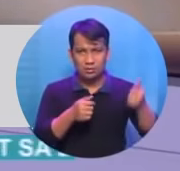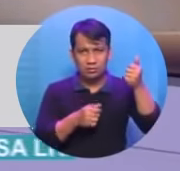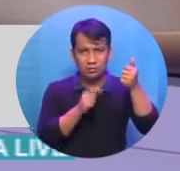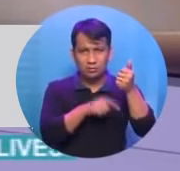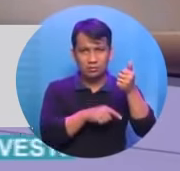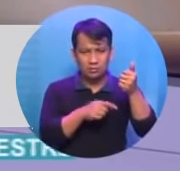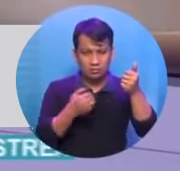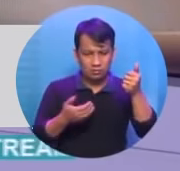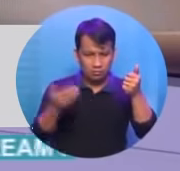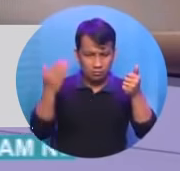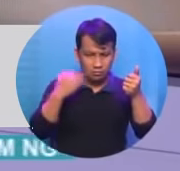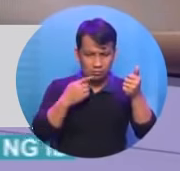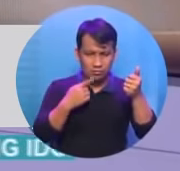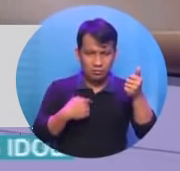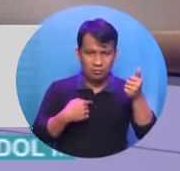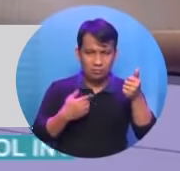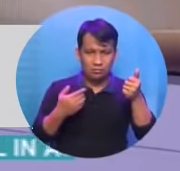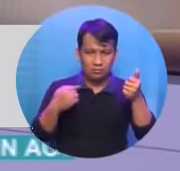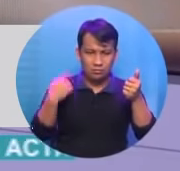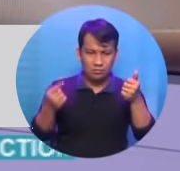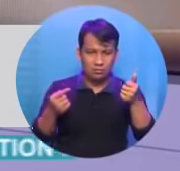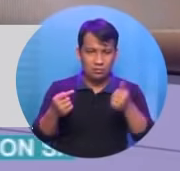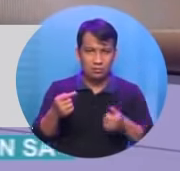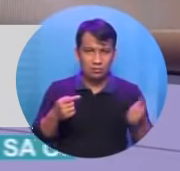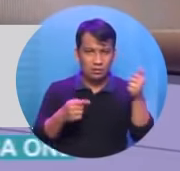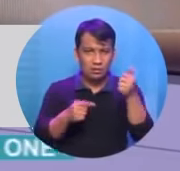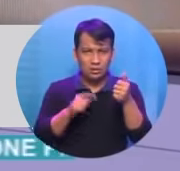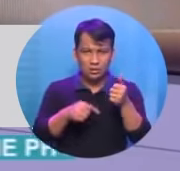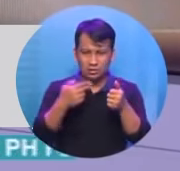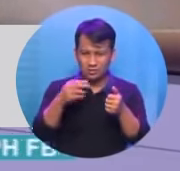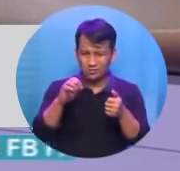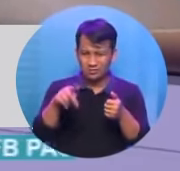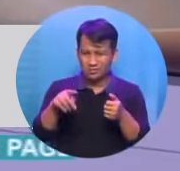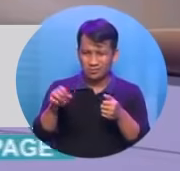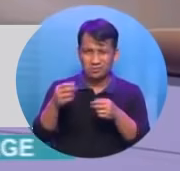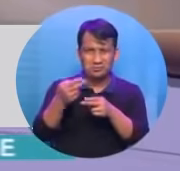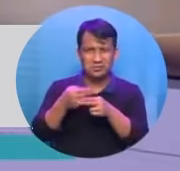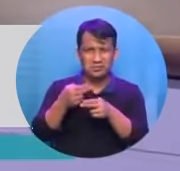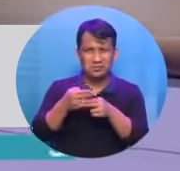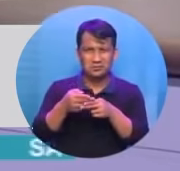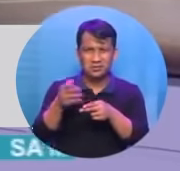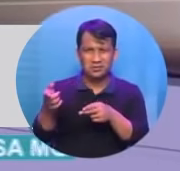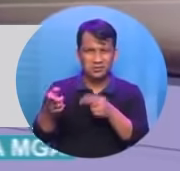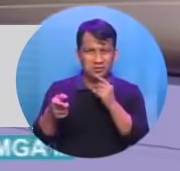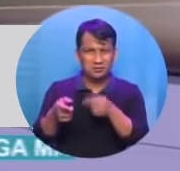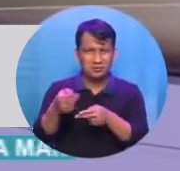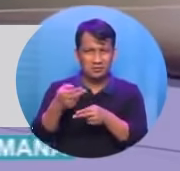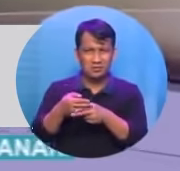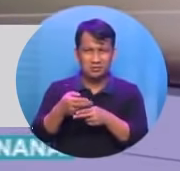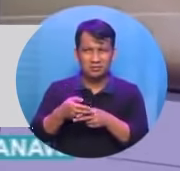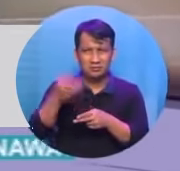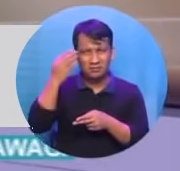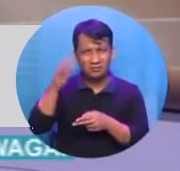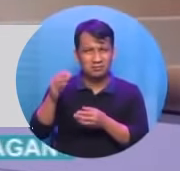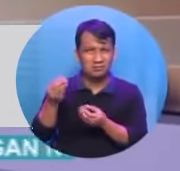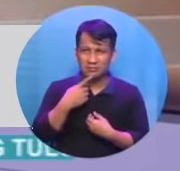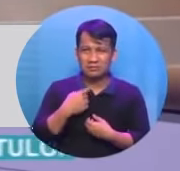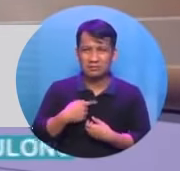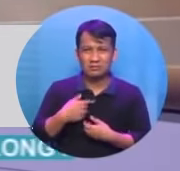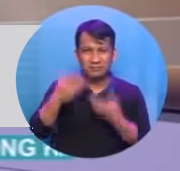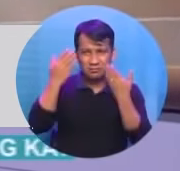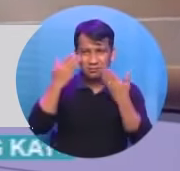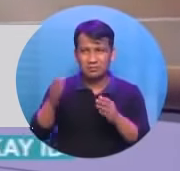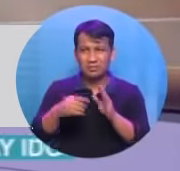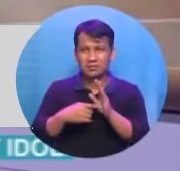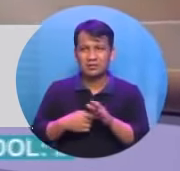sa panahon ngayon, pero sa panahon na yun na yung hepe nila, pero ngayon, wala na sila. May pangalan po kayo ng hepe? Hindi ko alam, sir.